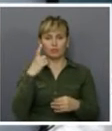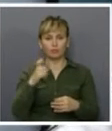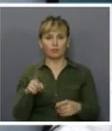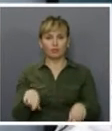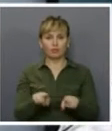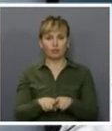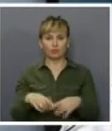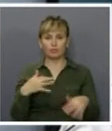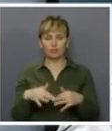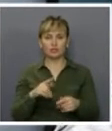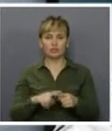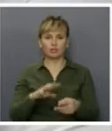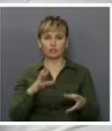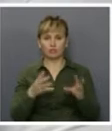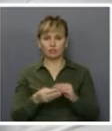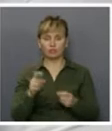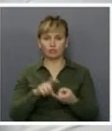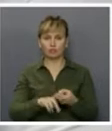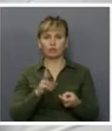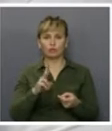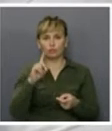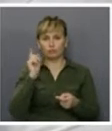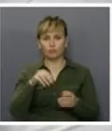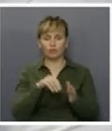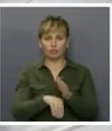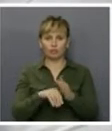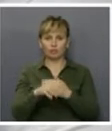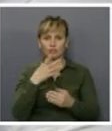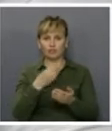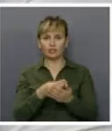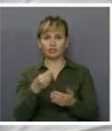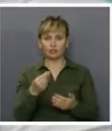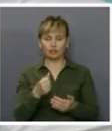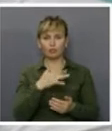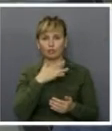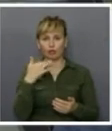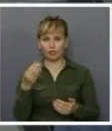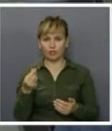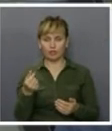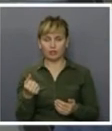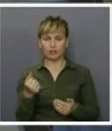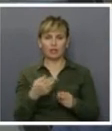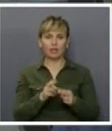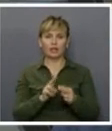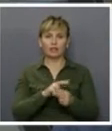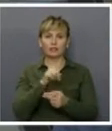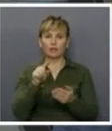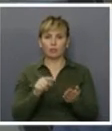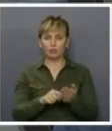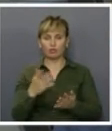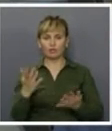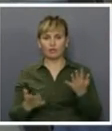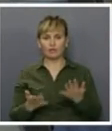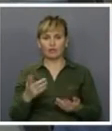такое послабление, скорее всего, коснется только тех, кто сумел накопить на своих счетах весьма солидные суммы. Данный вопрос,